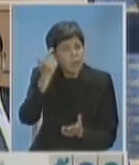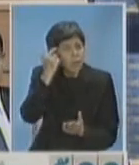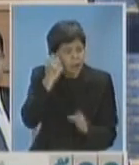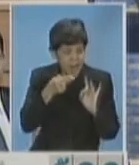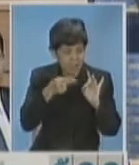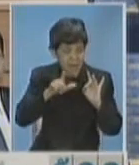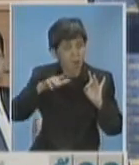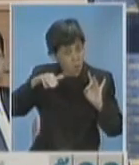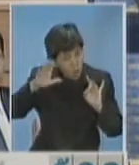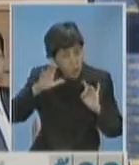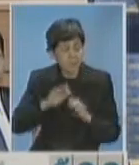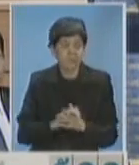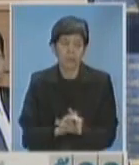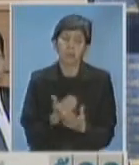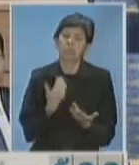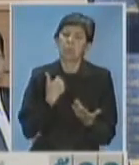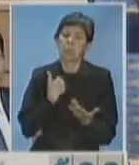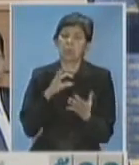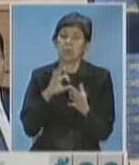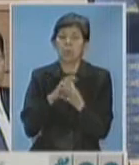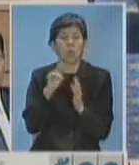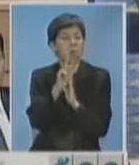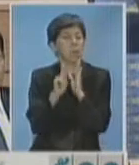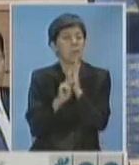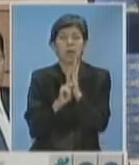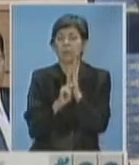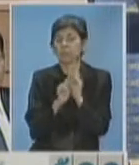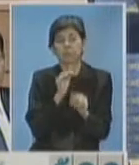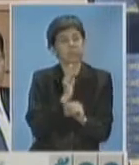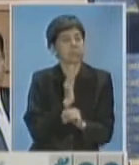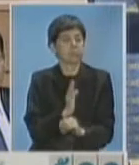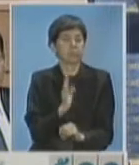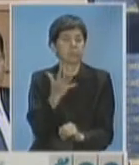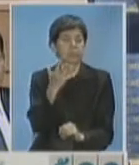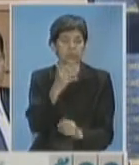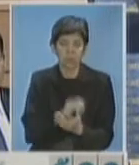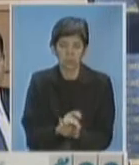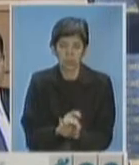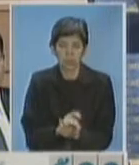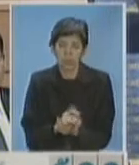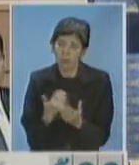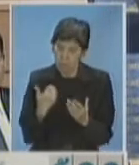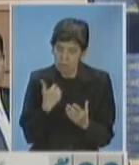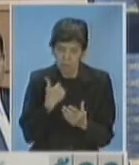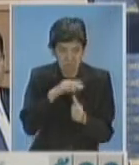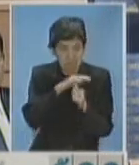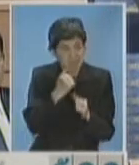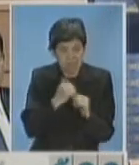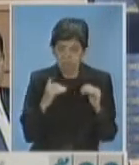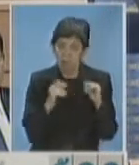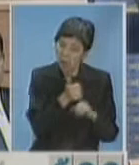ครับแต่มีการบังคับใช้กฎหมายอย่างไม่เป็นธรรมและมีการเลือกปฏิบั